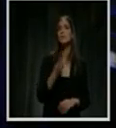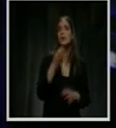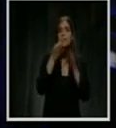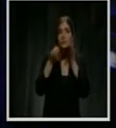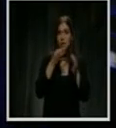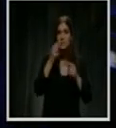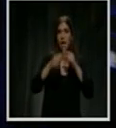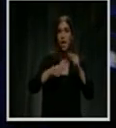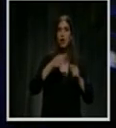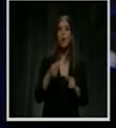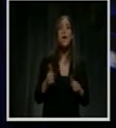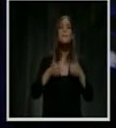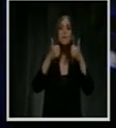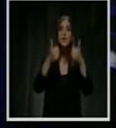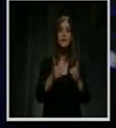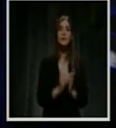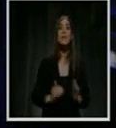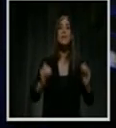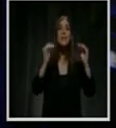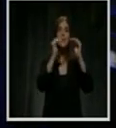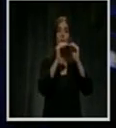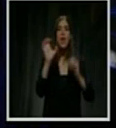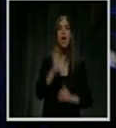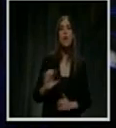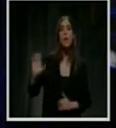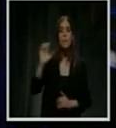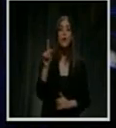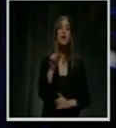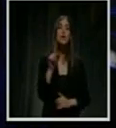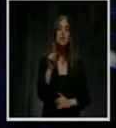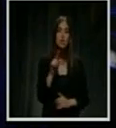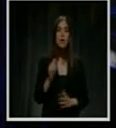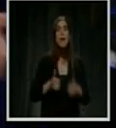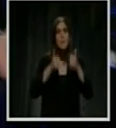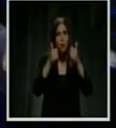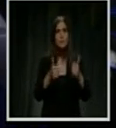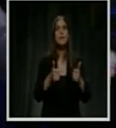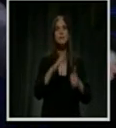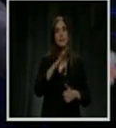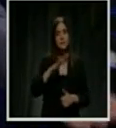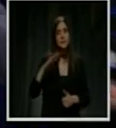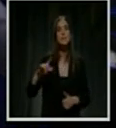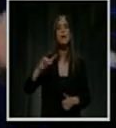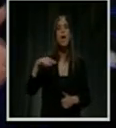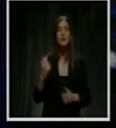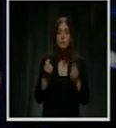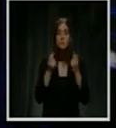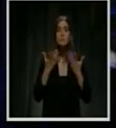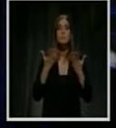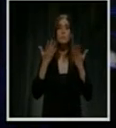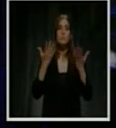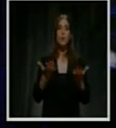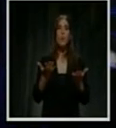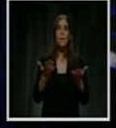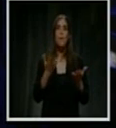ta' importanza għal livell Ewropew. Ikollok il-populiżmu li jerġa' jerfa rasu meta l-kap tal-Oppożizzjoni, meta ġi mistoqsi domanda